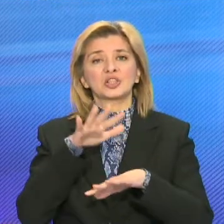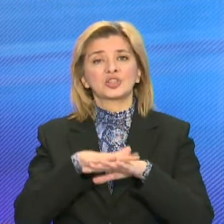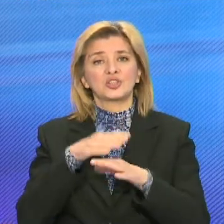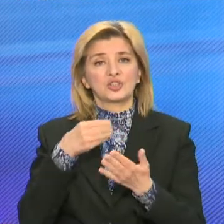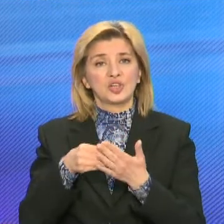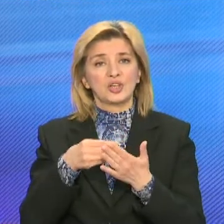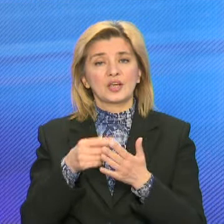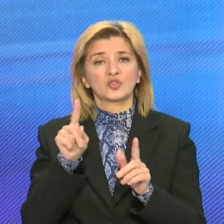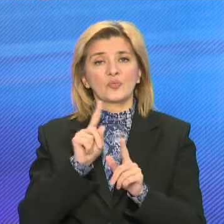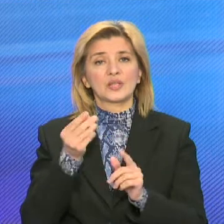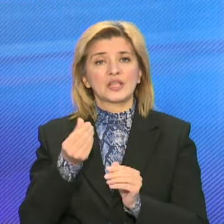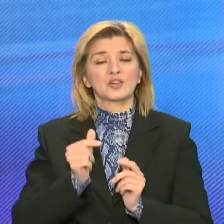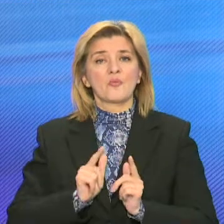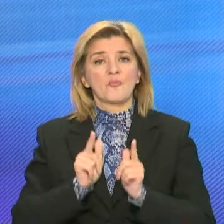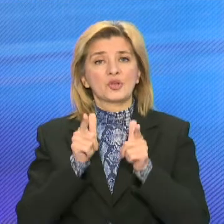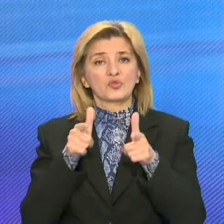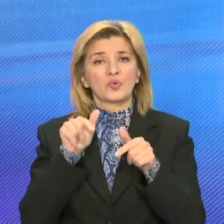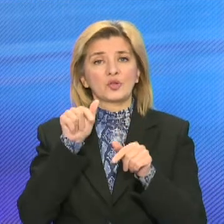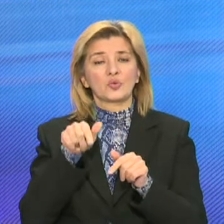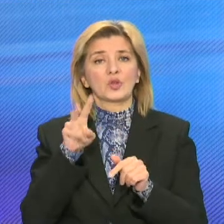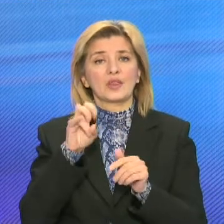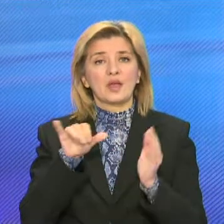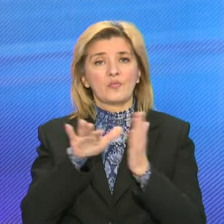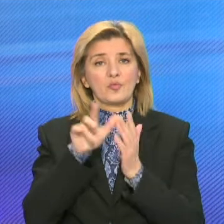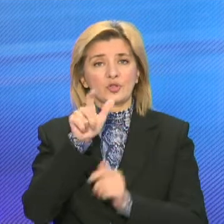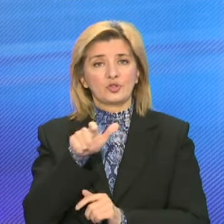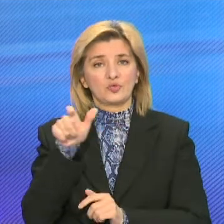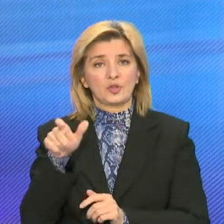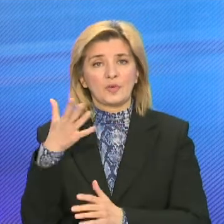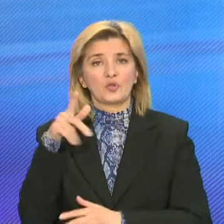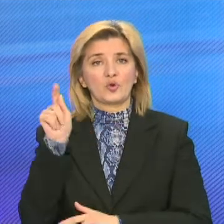и денежные средства на помощь вот этим людям, которые прибыли.